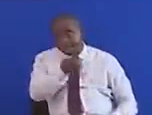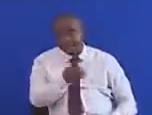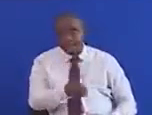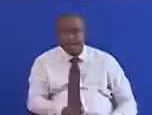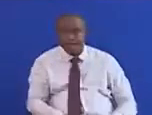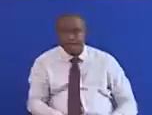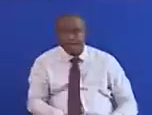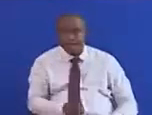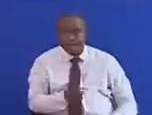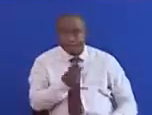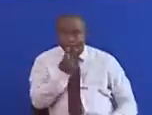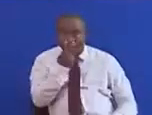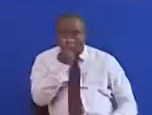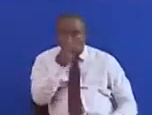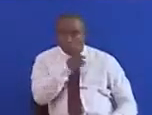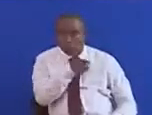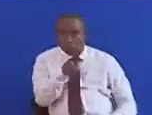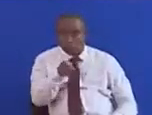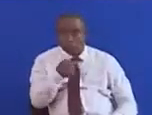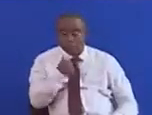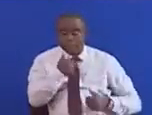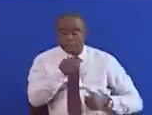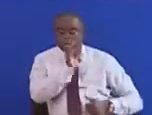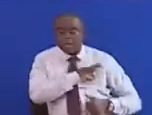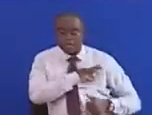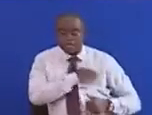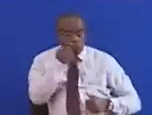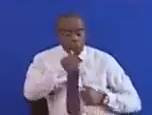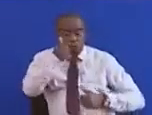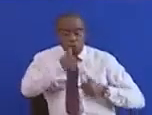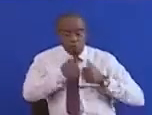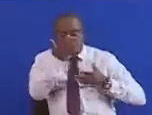hatuangalii competence based kwanza kwenye ajira za walimu.